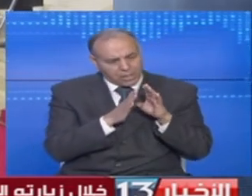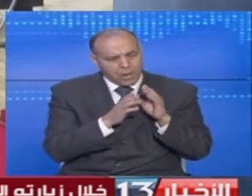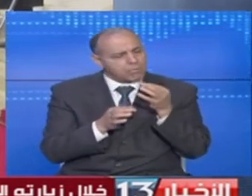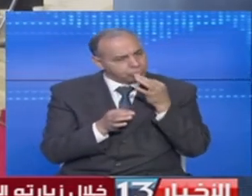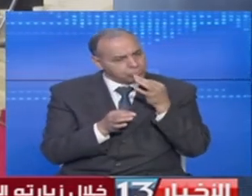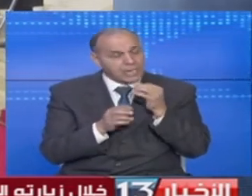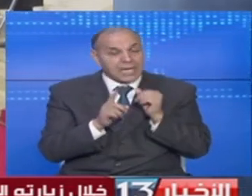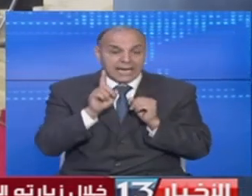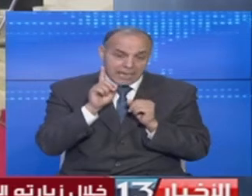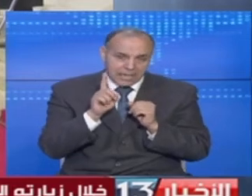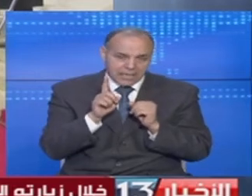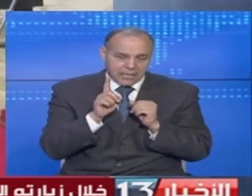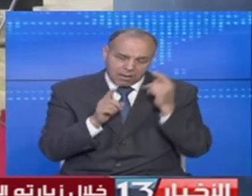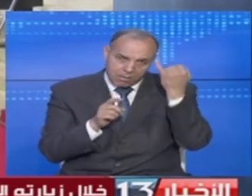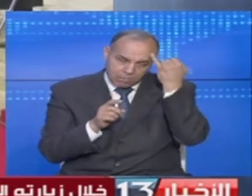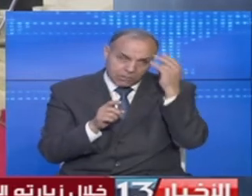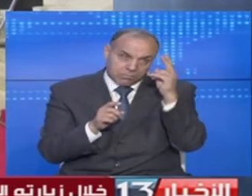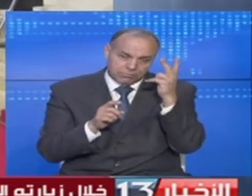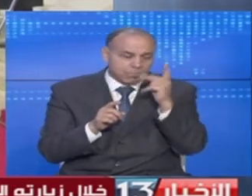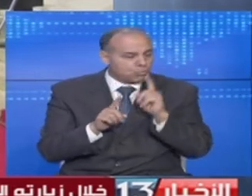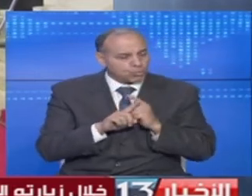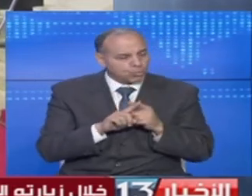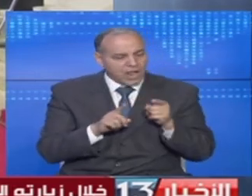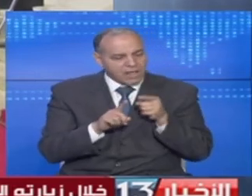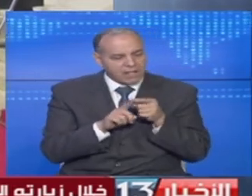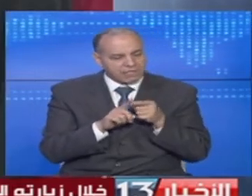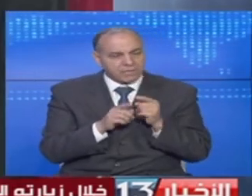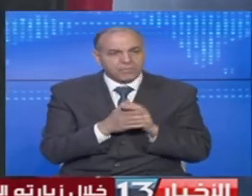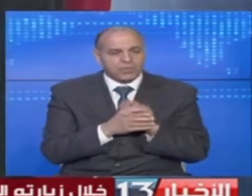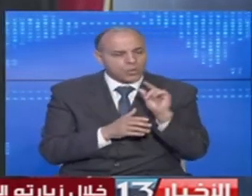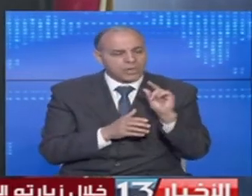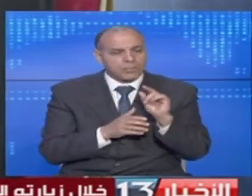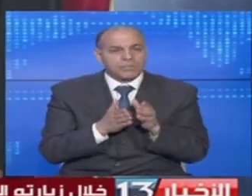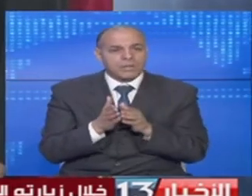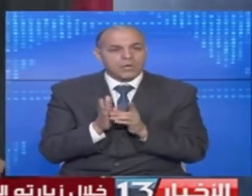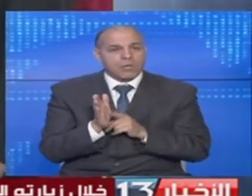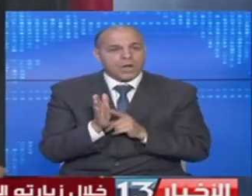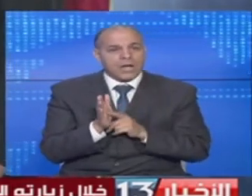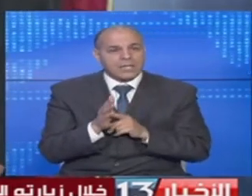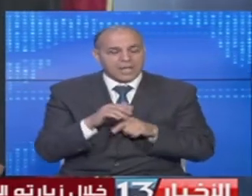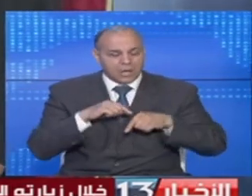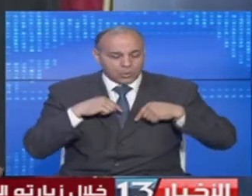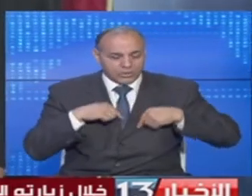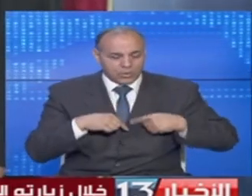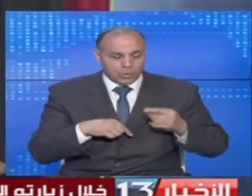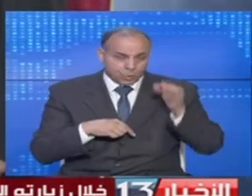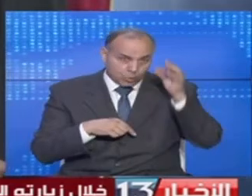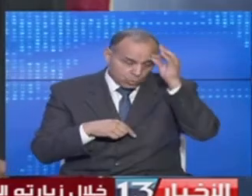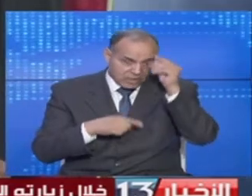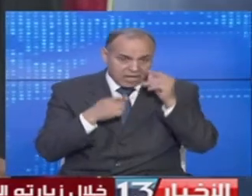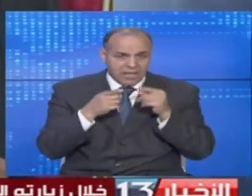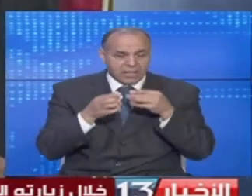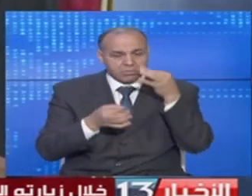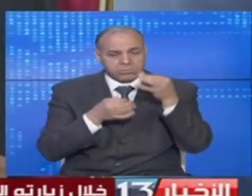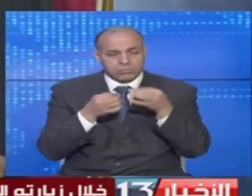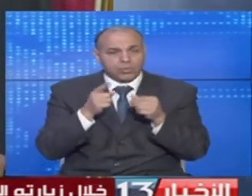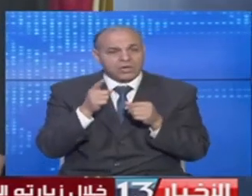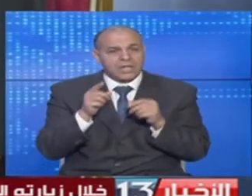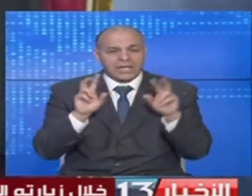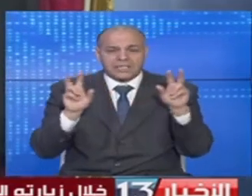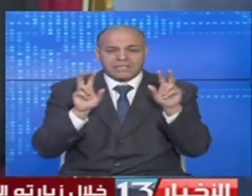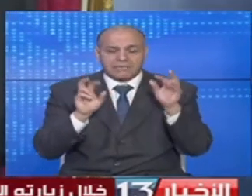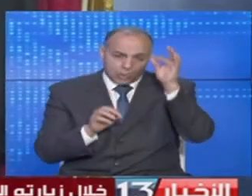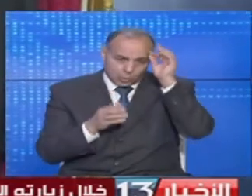مفيدة ولكن غير كافية. وأكد رئيس الحكومة هشام المشيشي في تصريح خاص